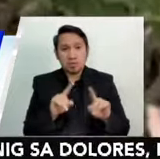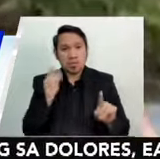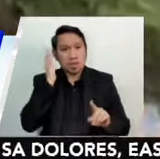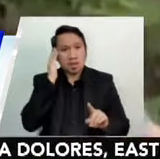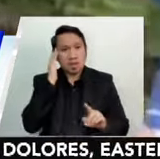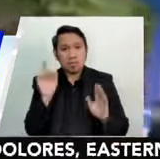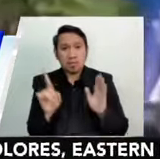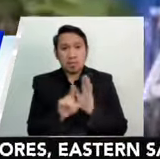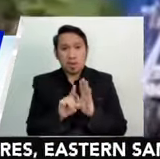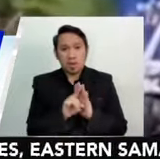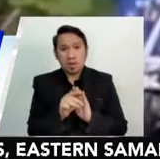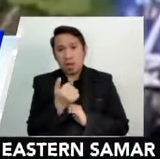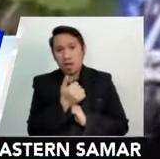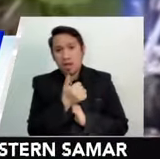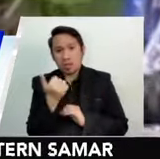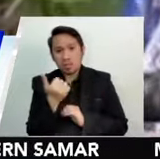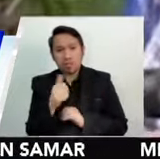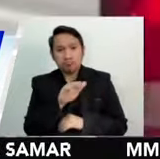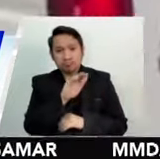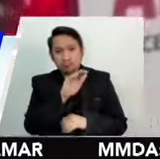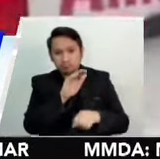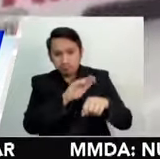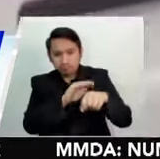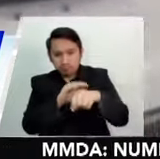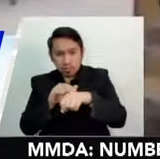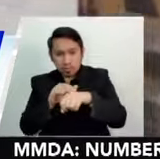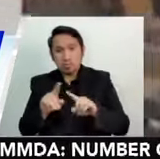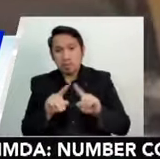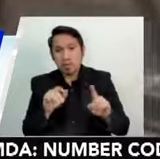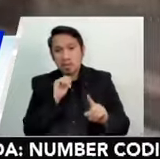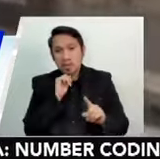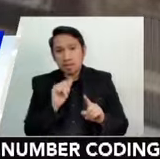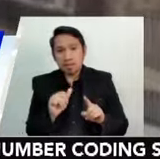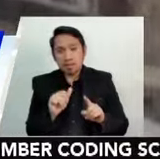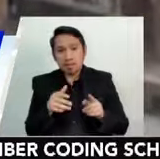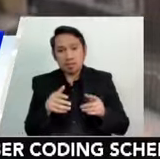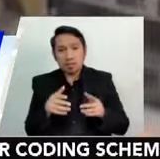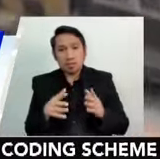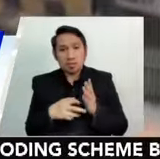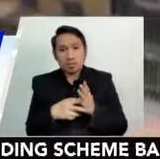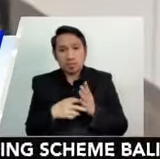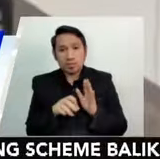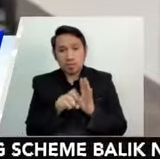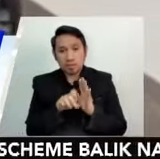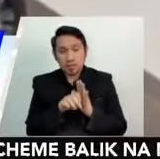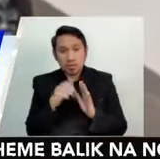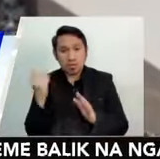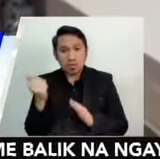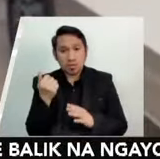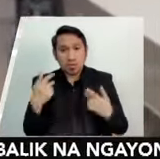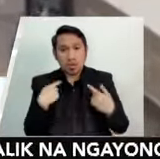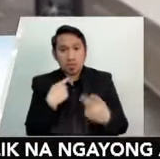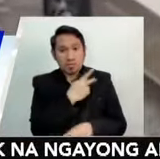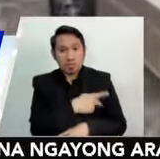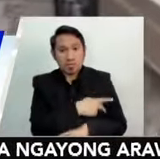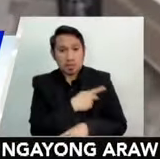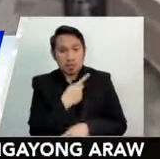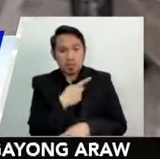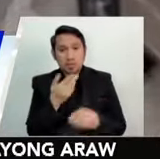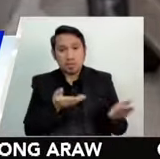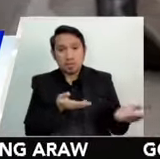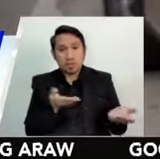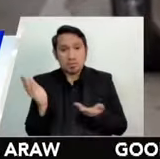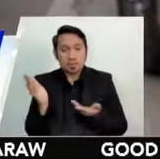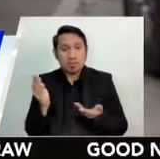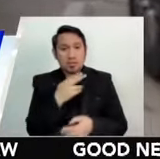sasakyan na pinara pero hindi natikitan dahil pinapayagan naman sila tulad ng ambulansya na may sakay na pasyente na iahatid sa ospital at sasakyan